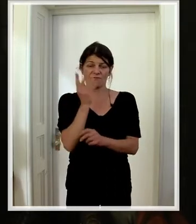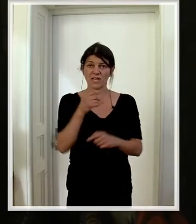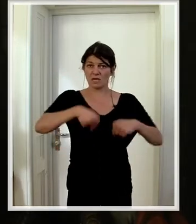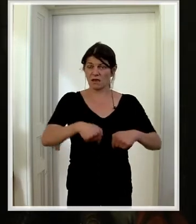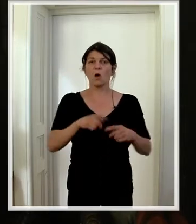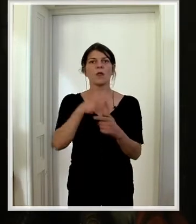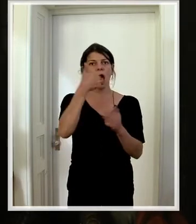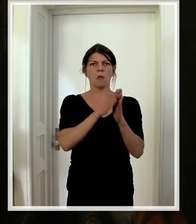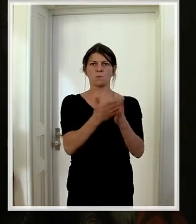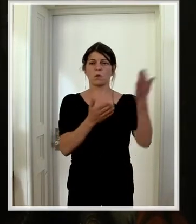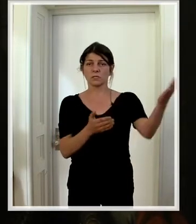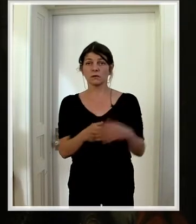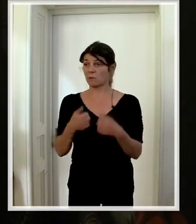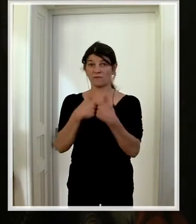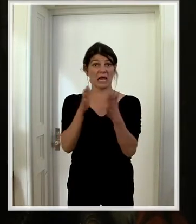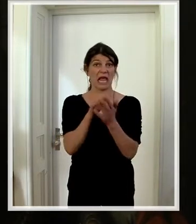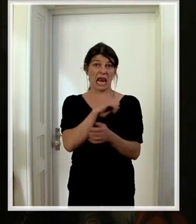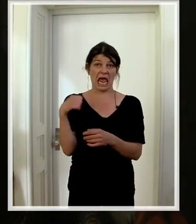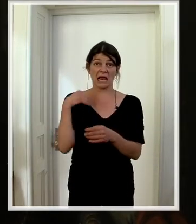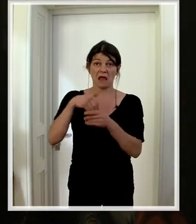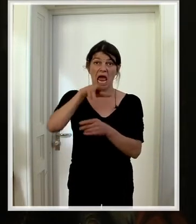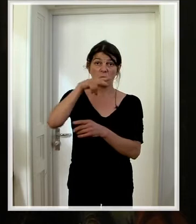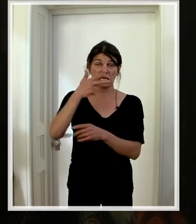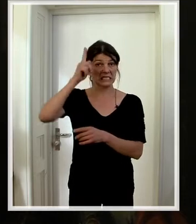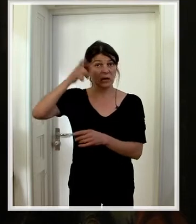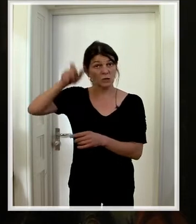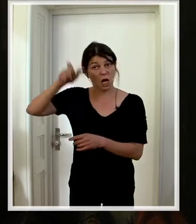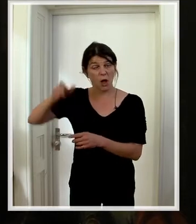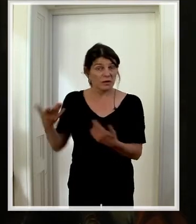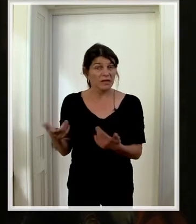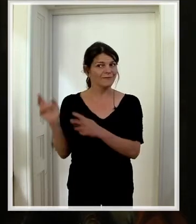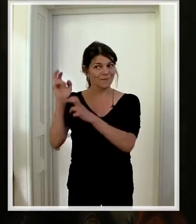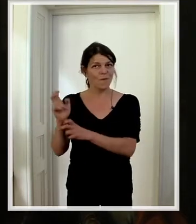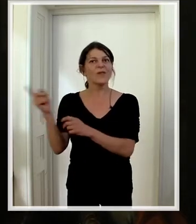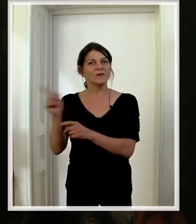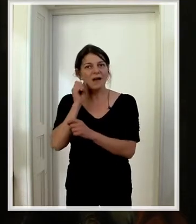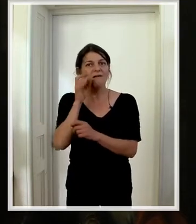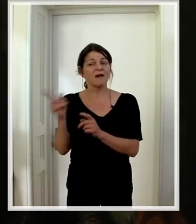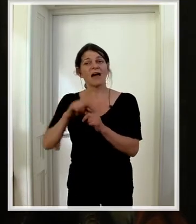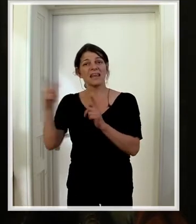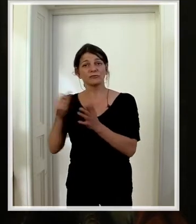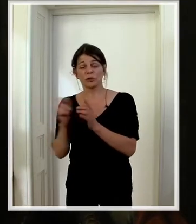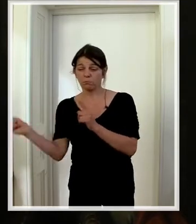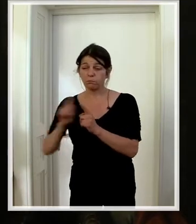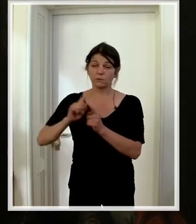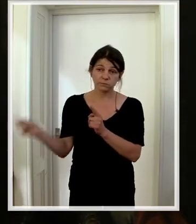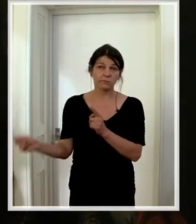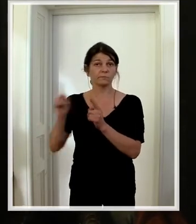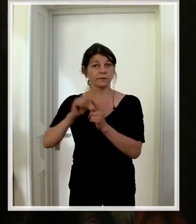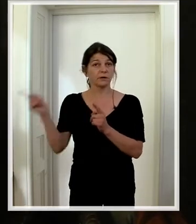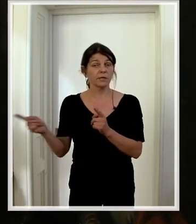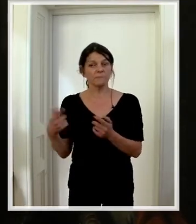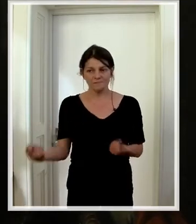Bux. Feldkirch allein hat 38.000 Einwohner, viel von denen pendeln ins Liechtenstein. Und dann ist es eingebunden und vertaktet